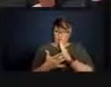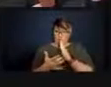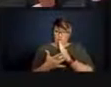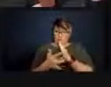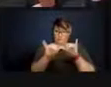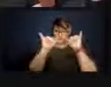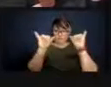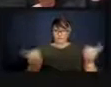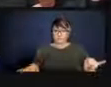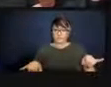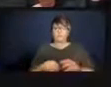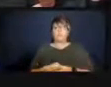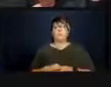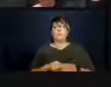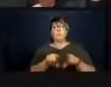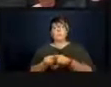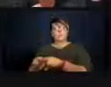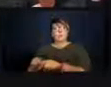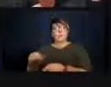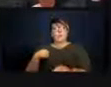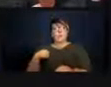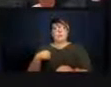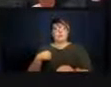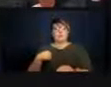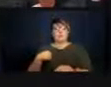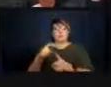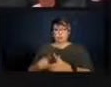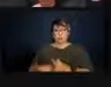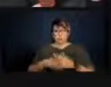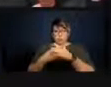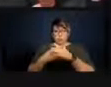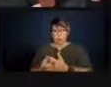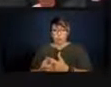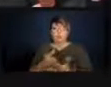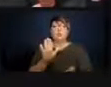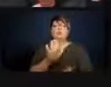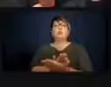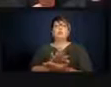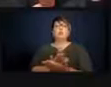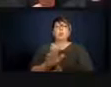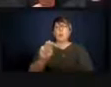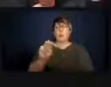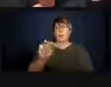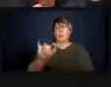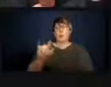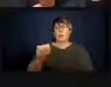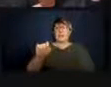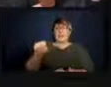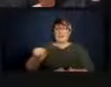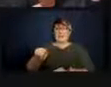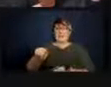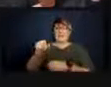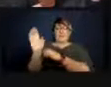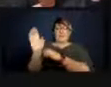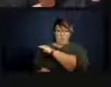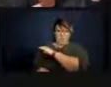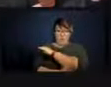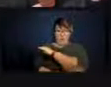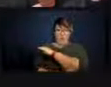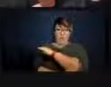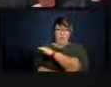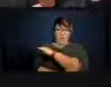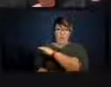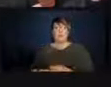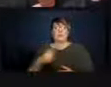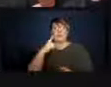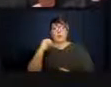المدارس في المقاطعات المختلفة أو المقاطعات التي تم اختيارها. ونحن